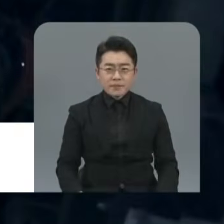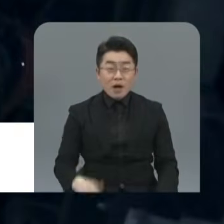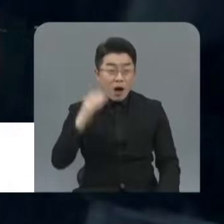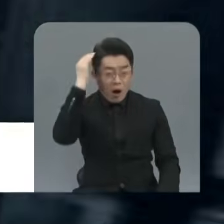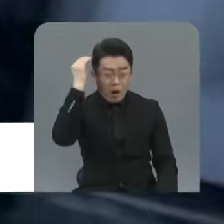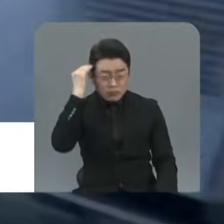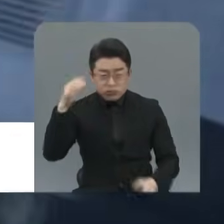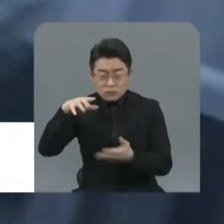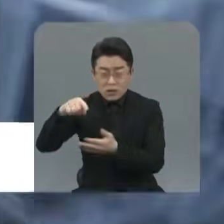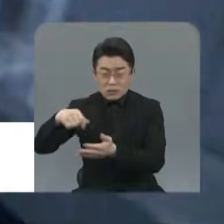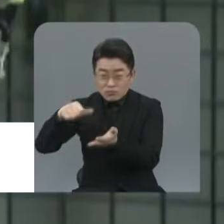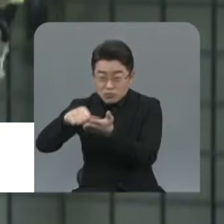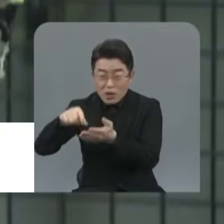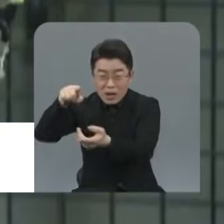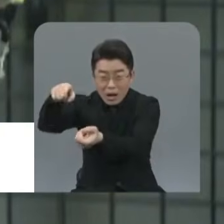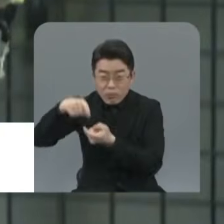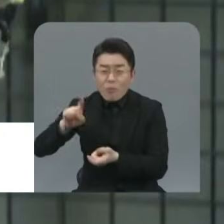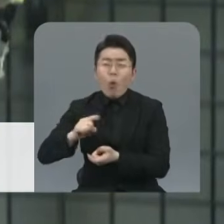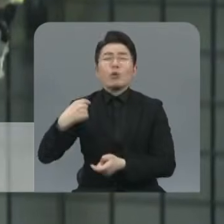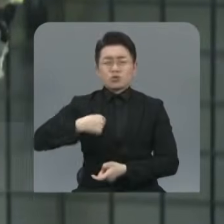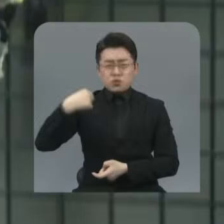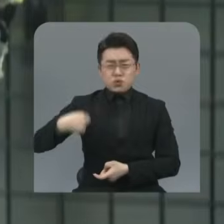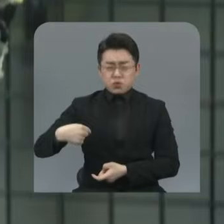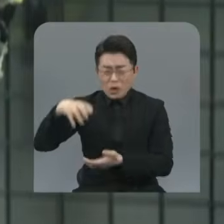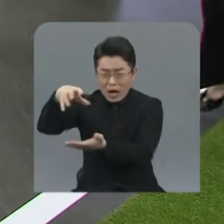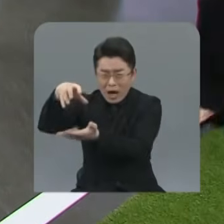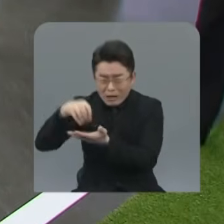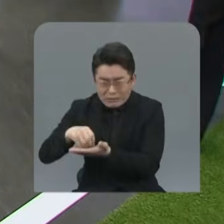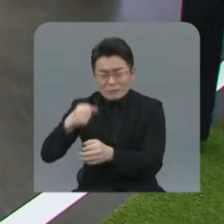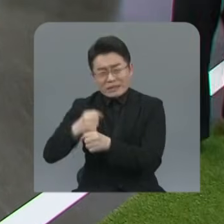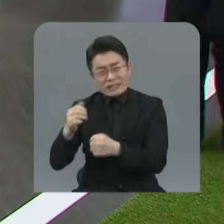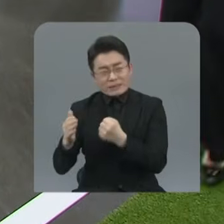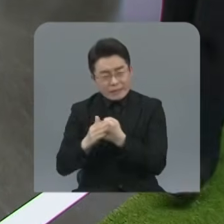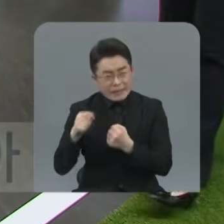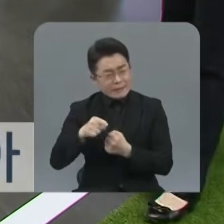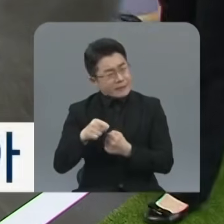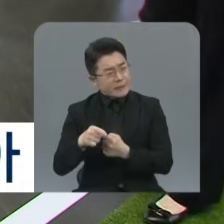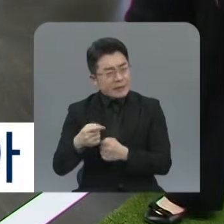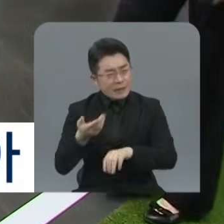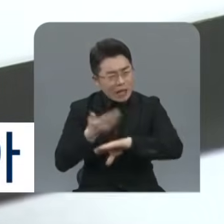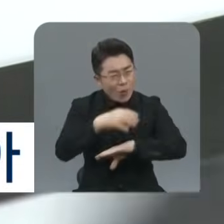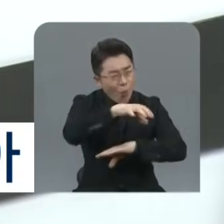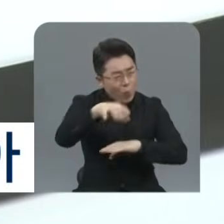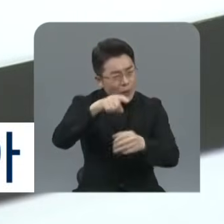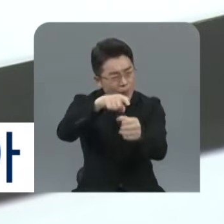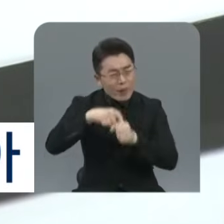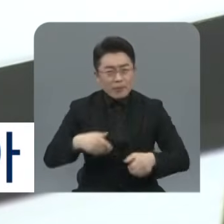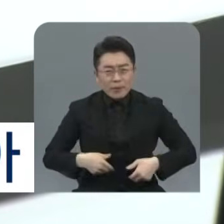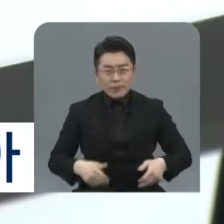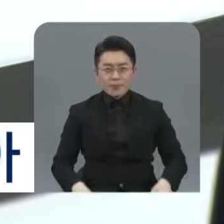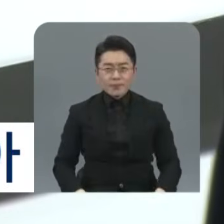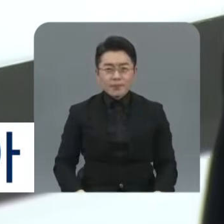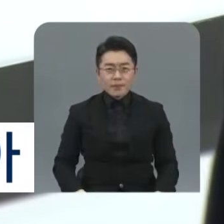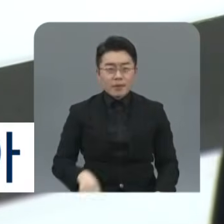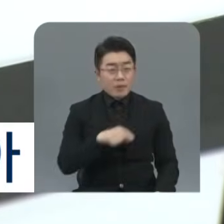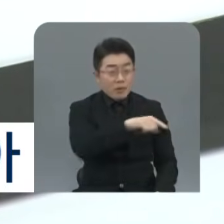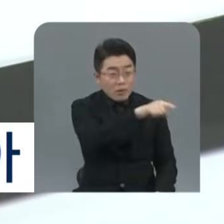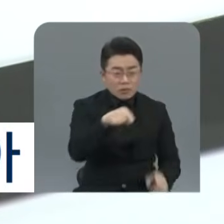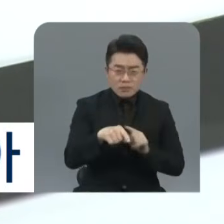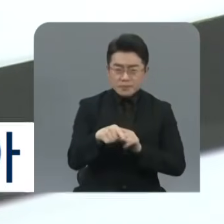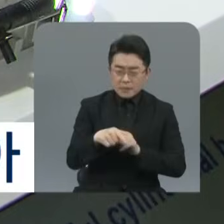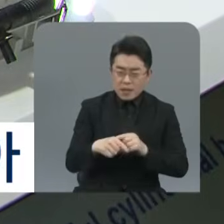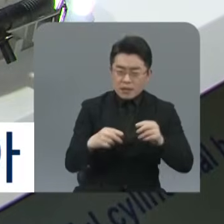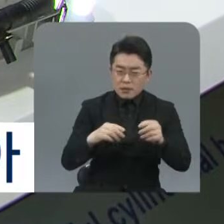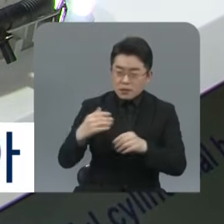의존하고 있어 공급망 재편이 불가피합니다. 우려했던 보조금 배제나 인허가 차등 같은 차별 조항은